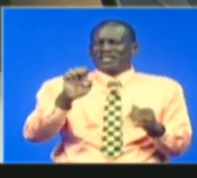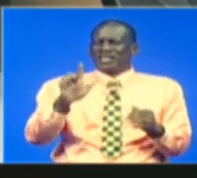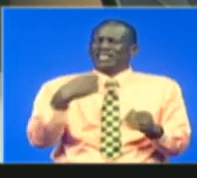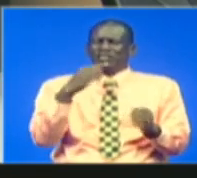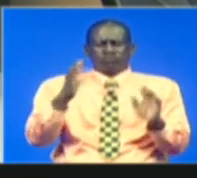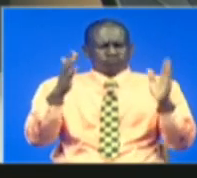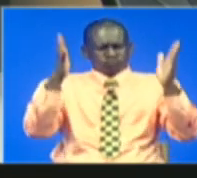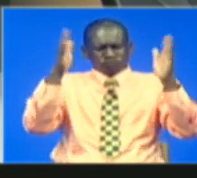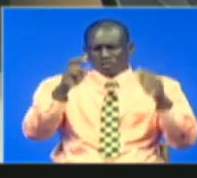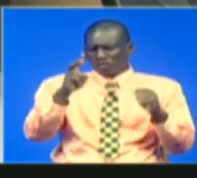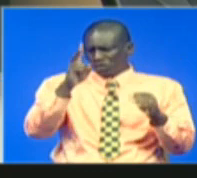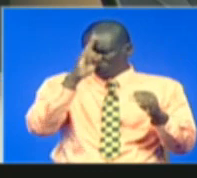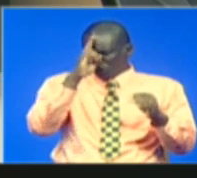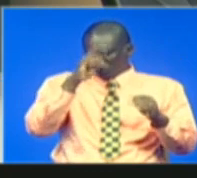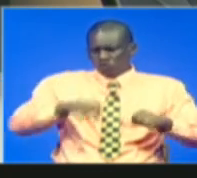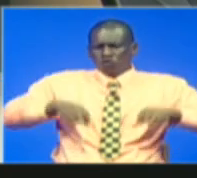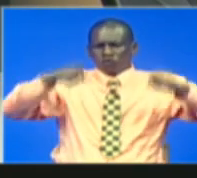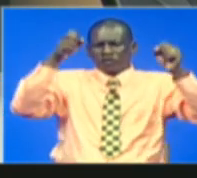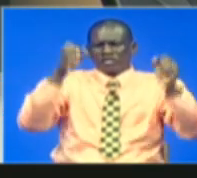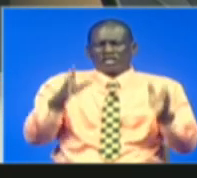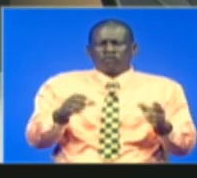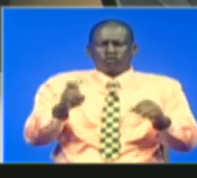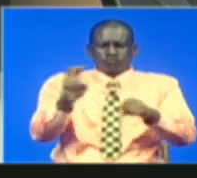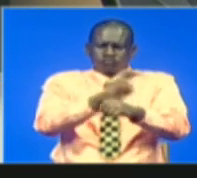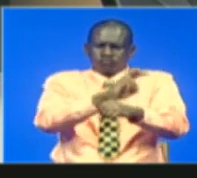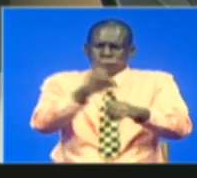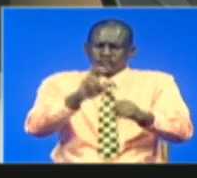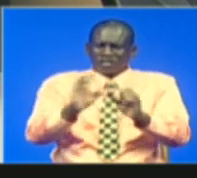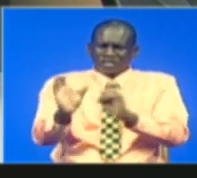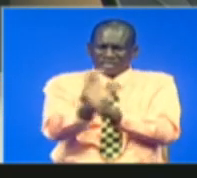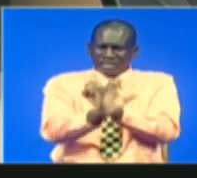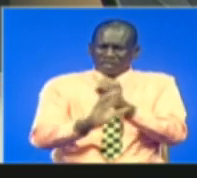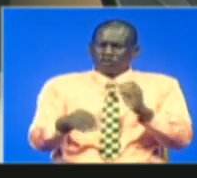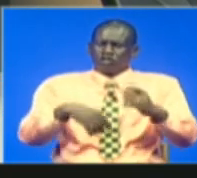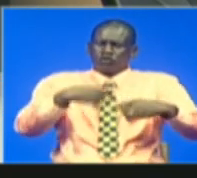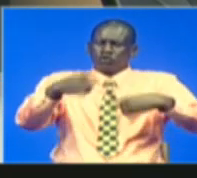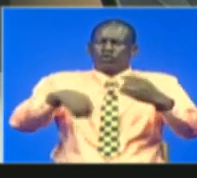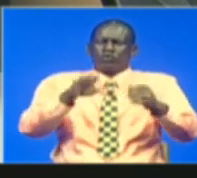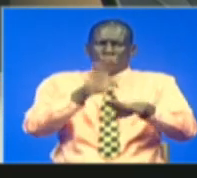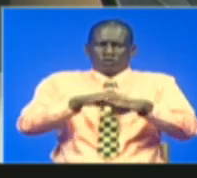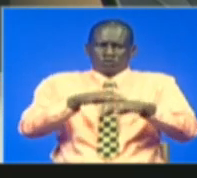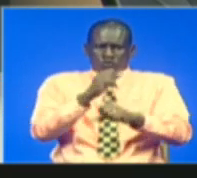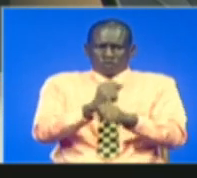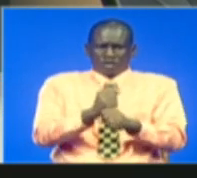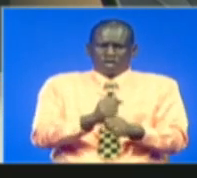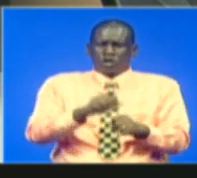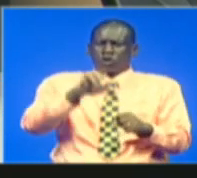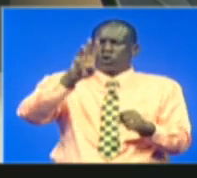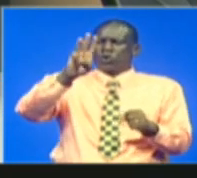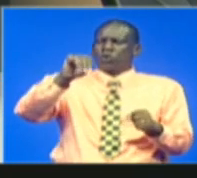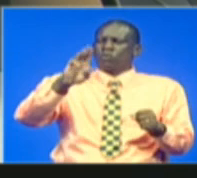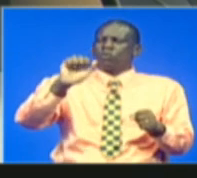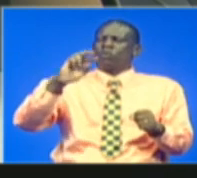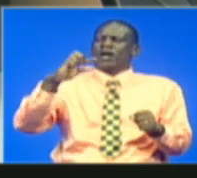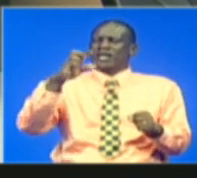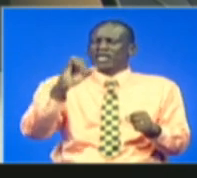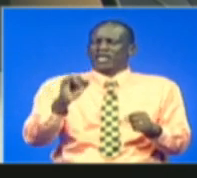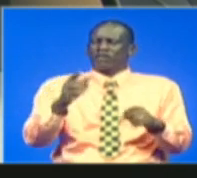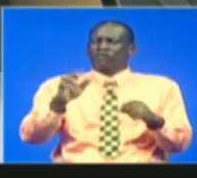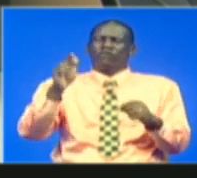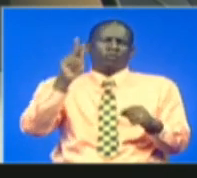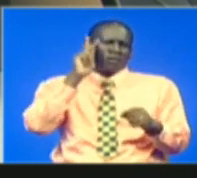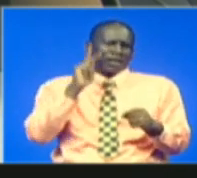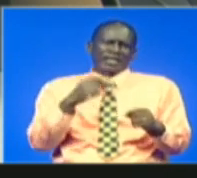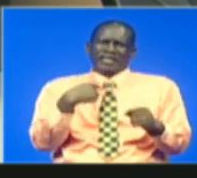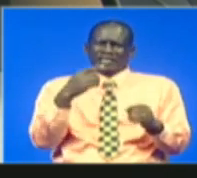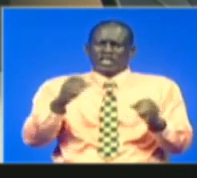kuwapongeza maafisa wetu wa usalama kwa kushika doria humo nchini, waendelee na kazi hiyo nzuri. Mwangi Georges kutoka maeneo ya Karen anasema